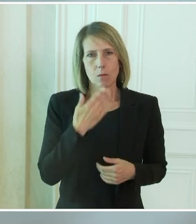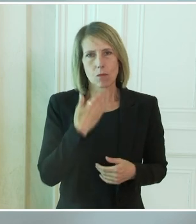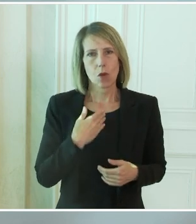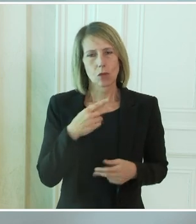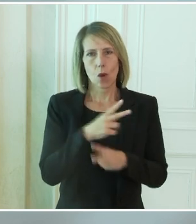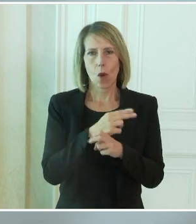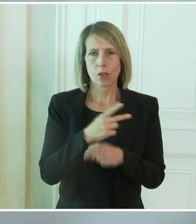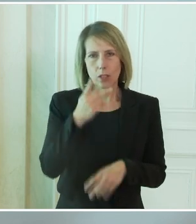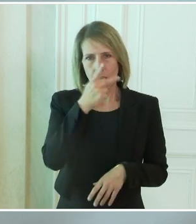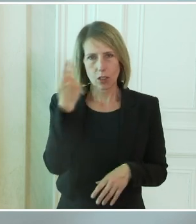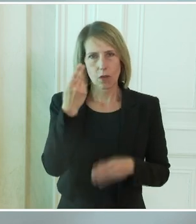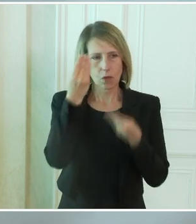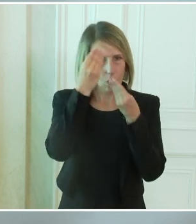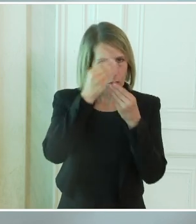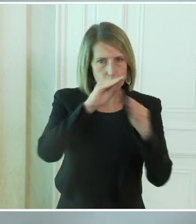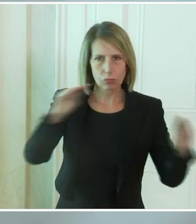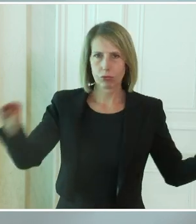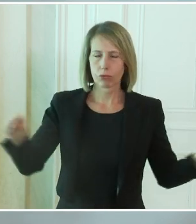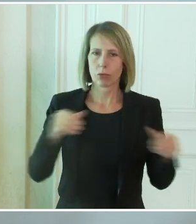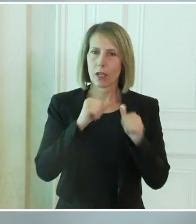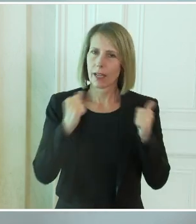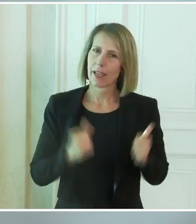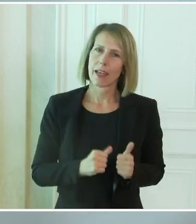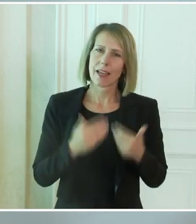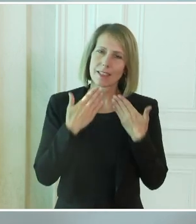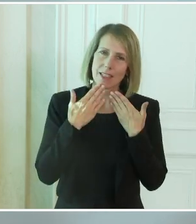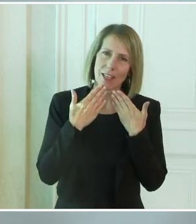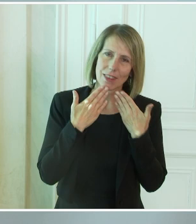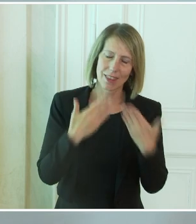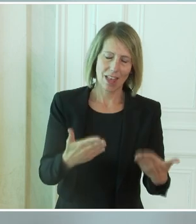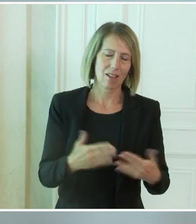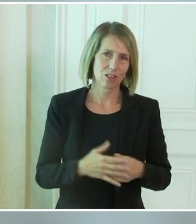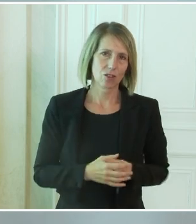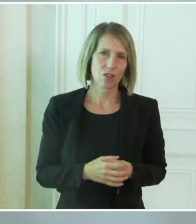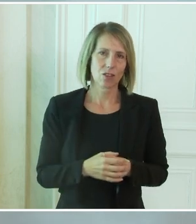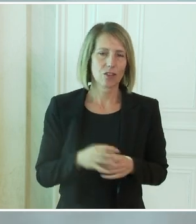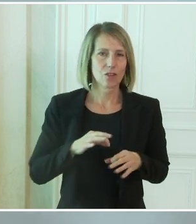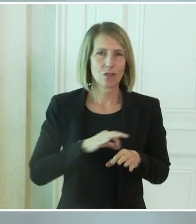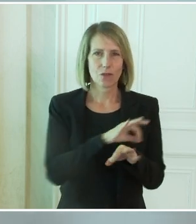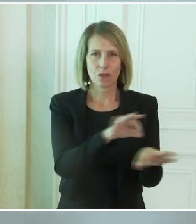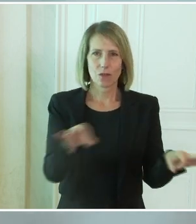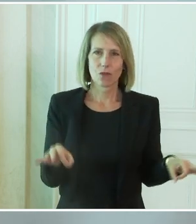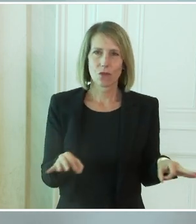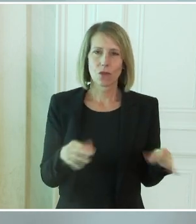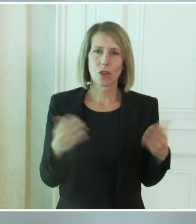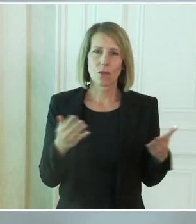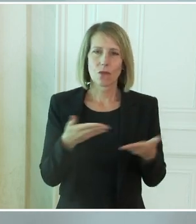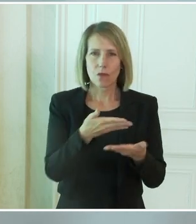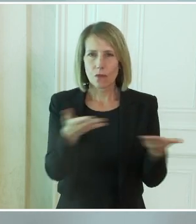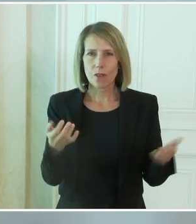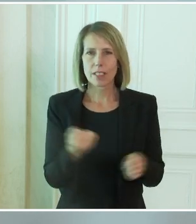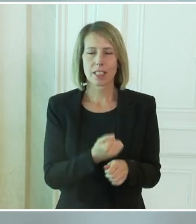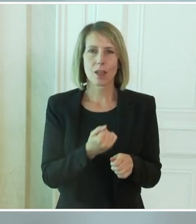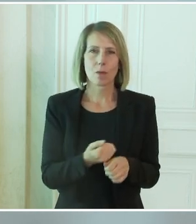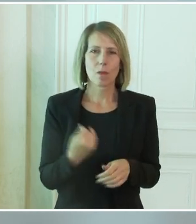Volk wenden mit herzlichen Dankeschön für all das, was